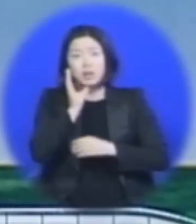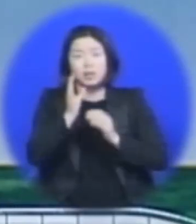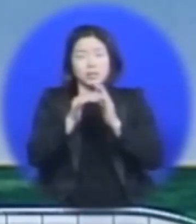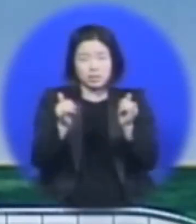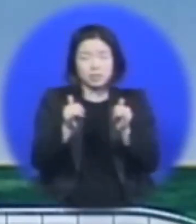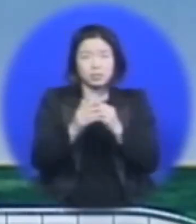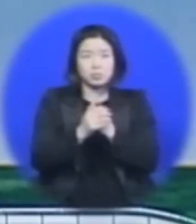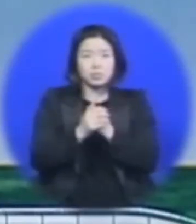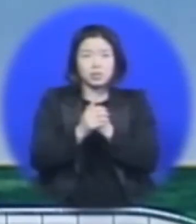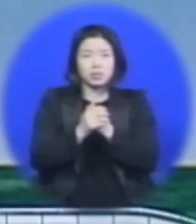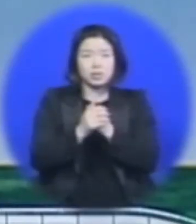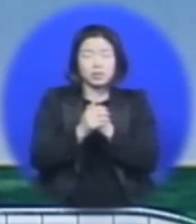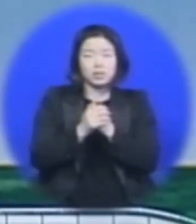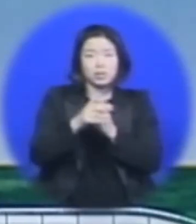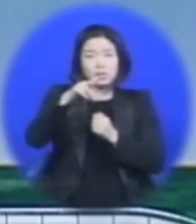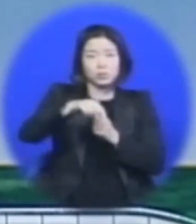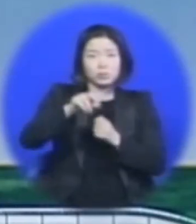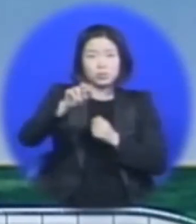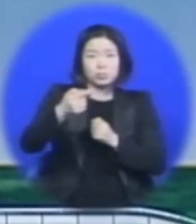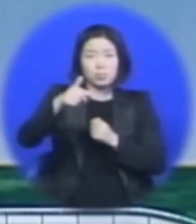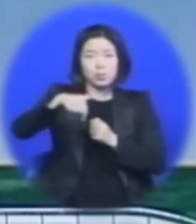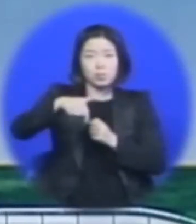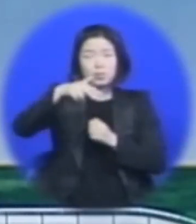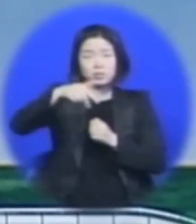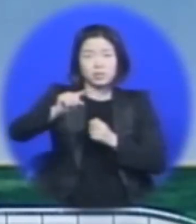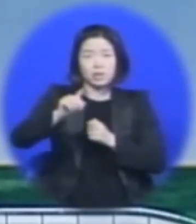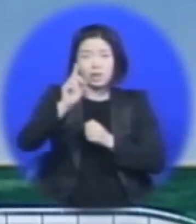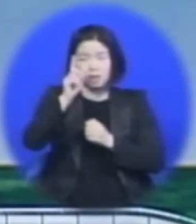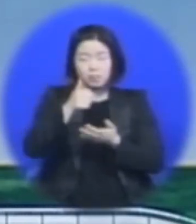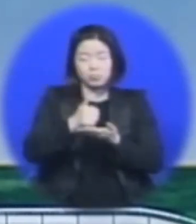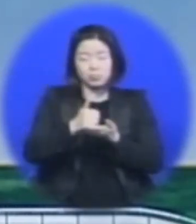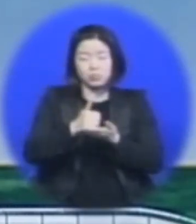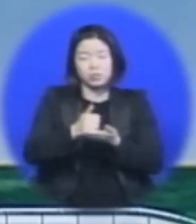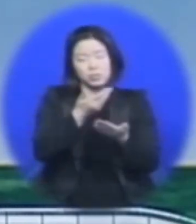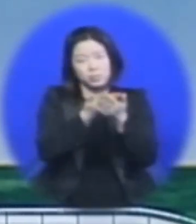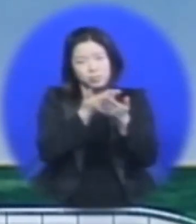노인분이 주목사 한 분이 거기서 국고를 하고